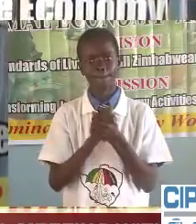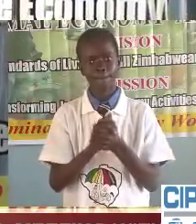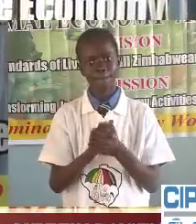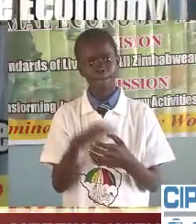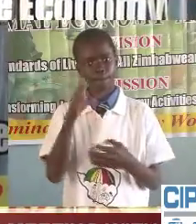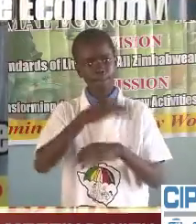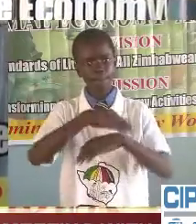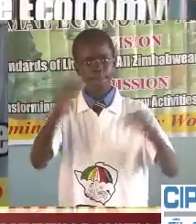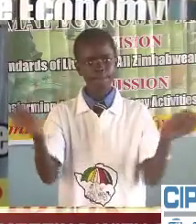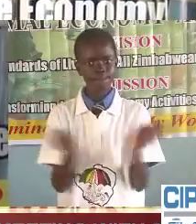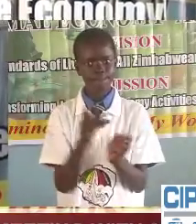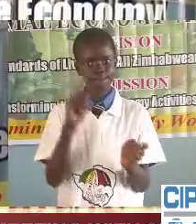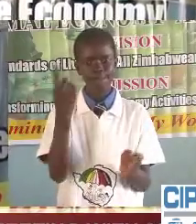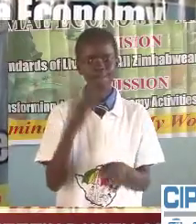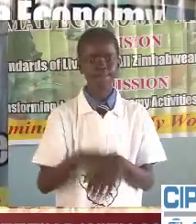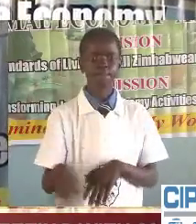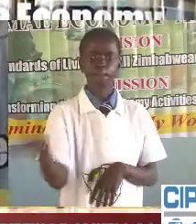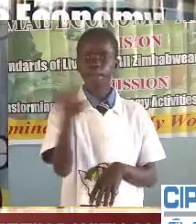inonzi coalition.